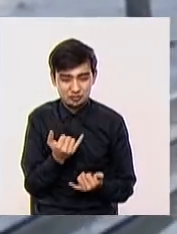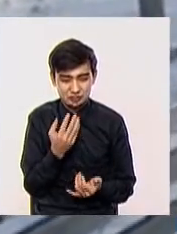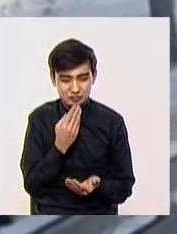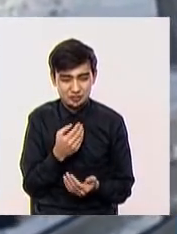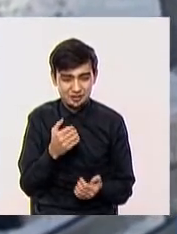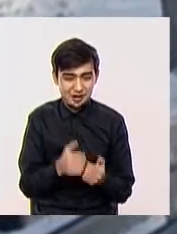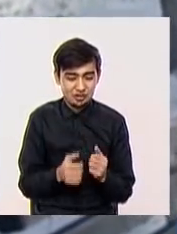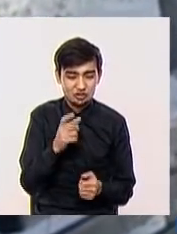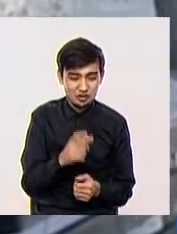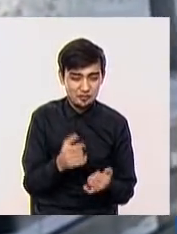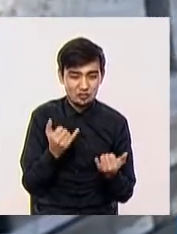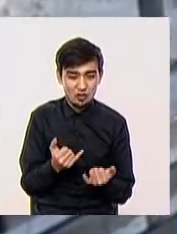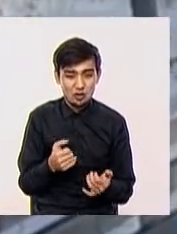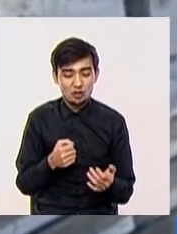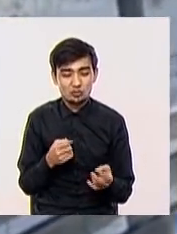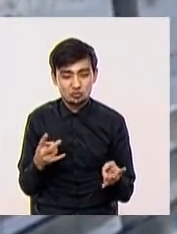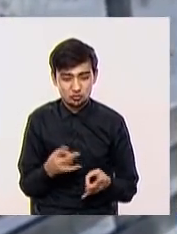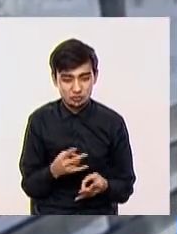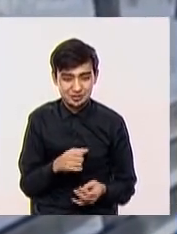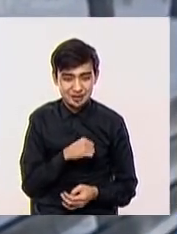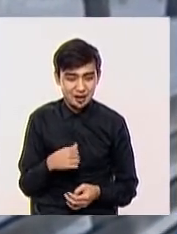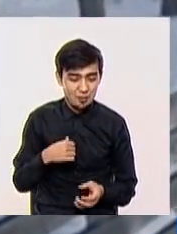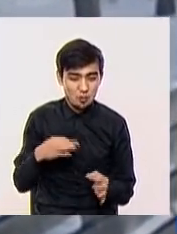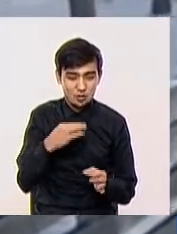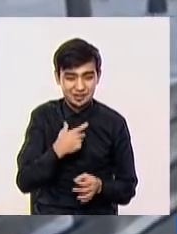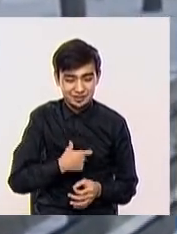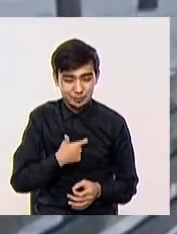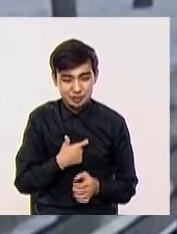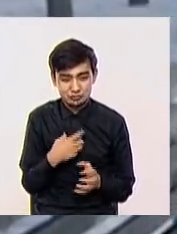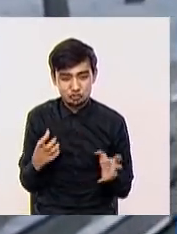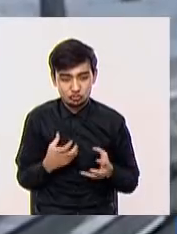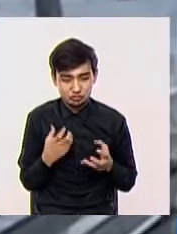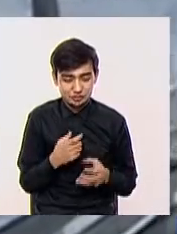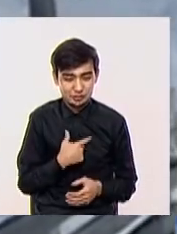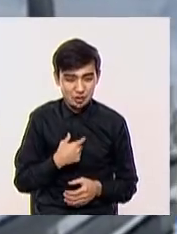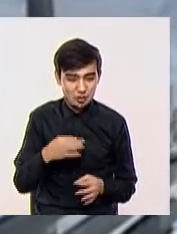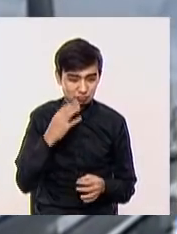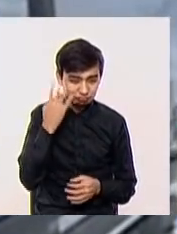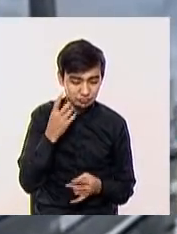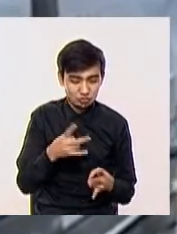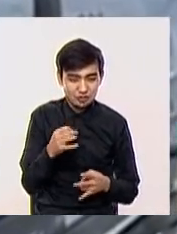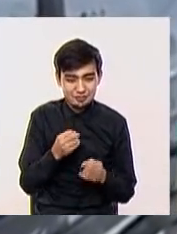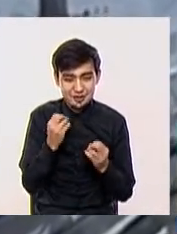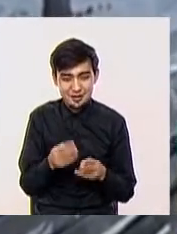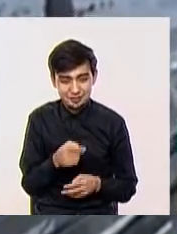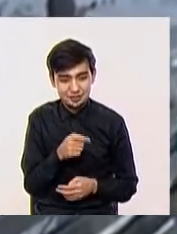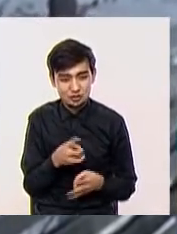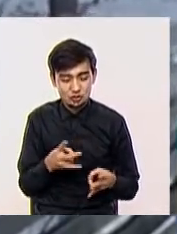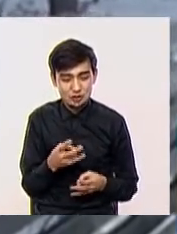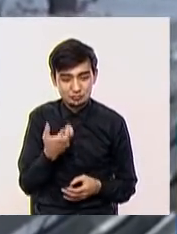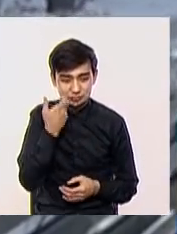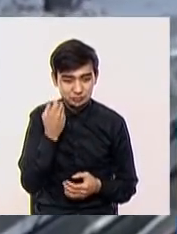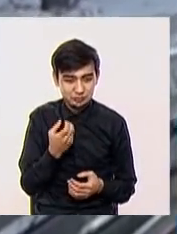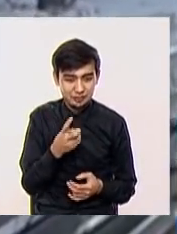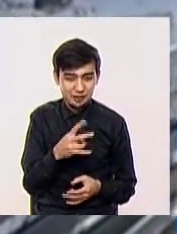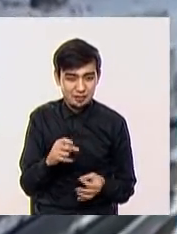каждый человек должен сам о себе побеспокоиться, как ему заработать себе